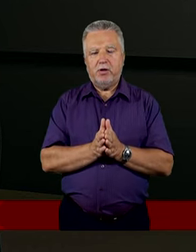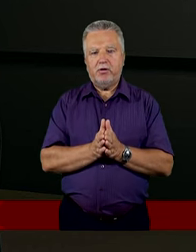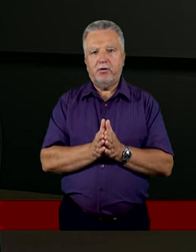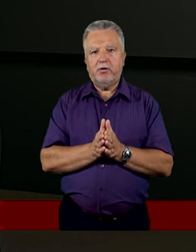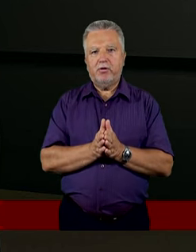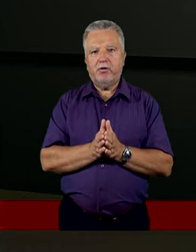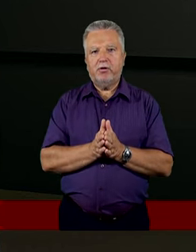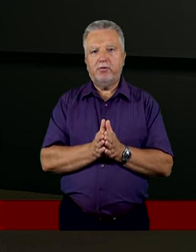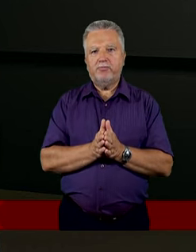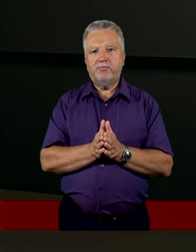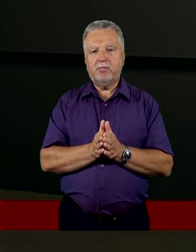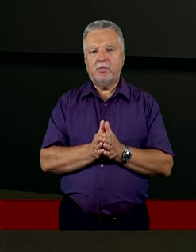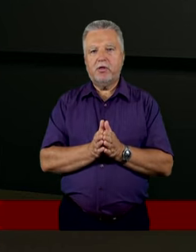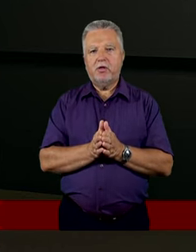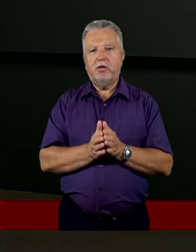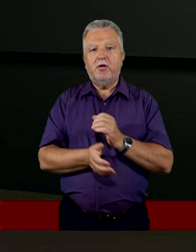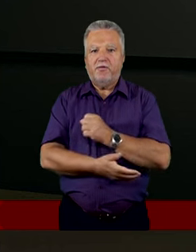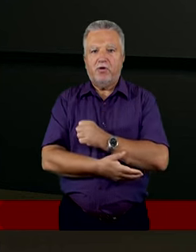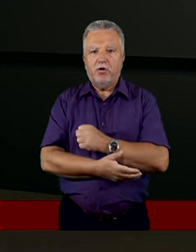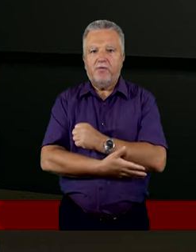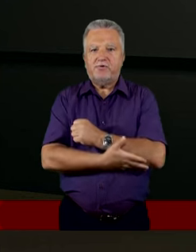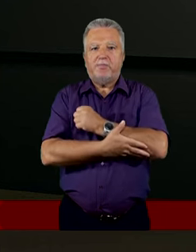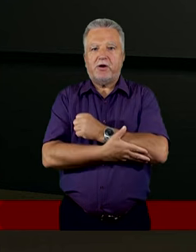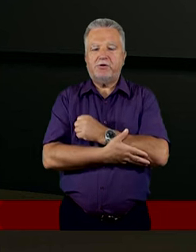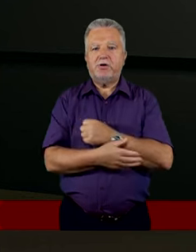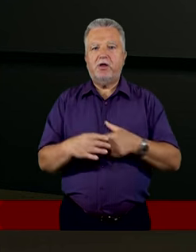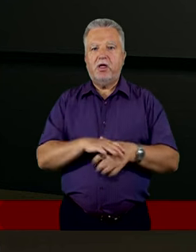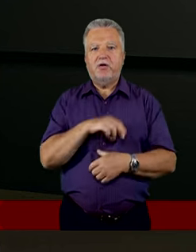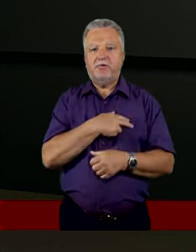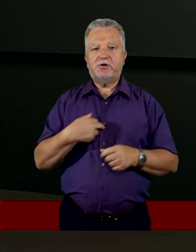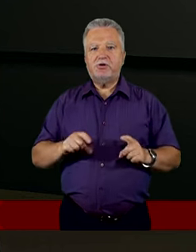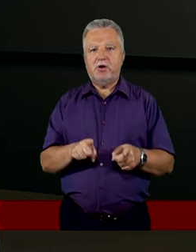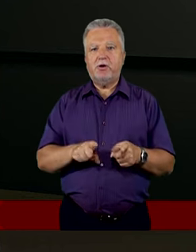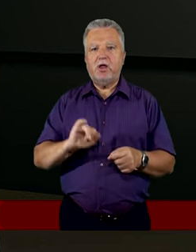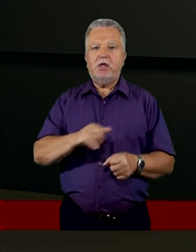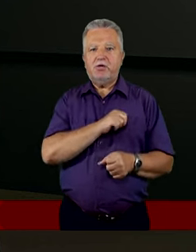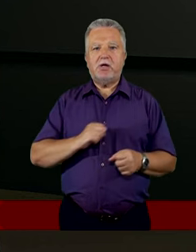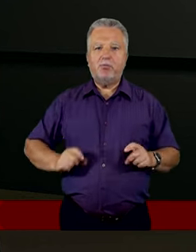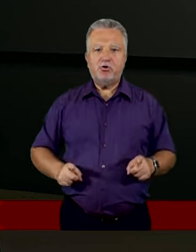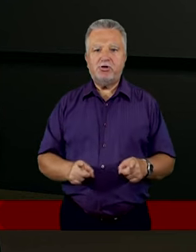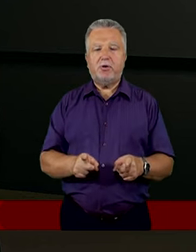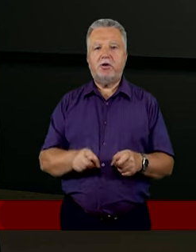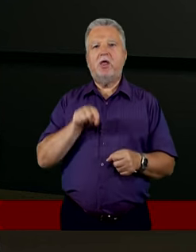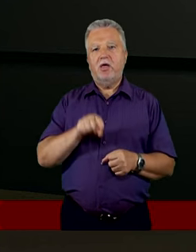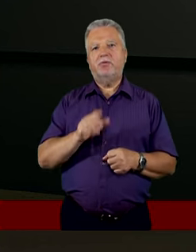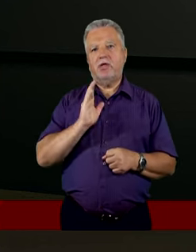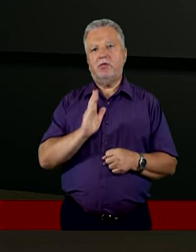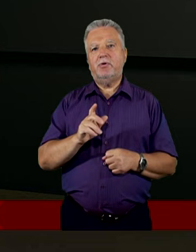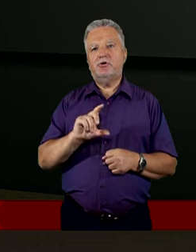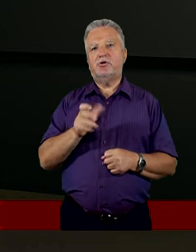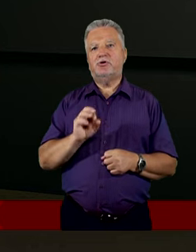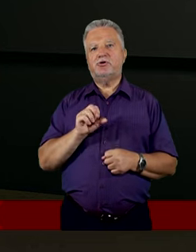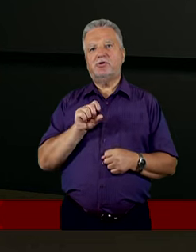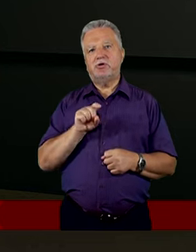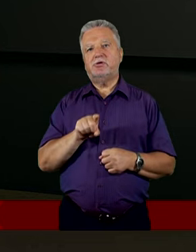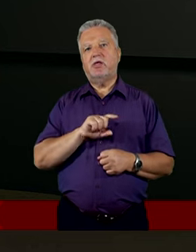modlitwa z prośbą o wsparcie w naszych działaniach, no i samo działanie. Wtedy będzie